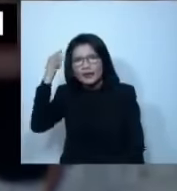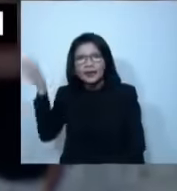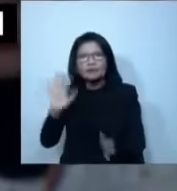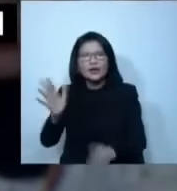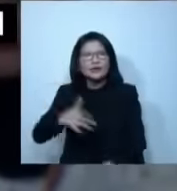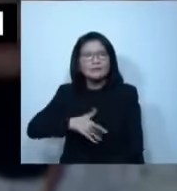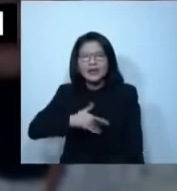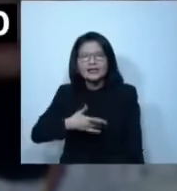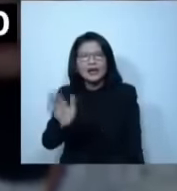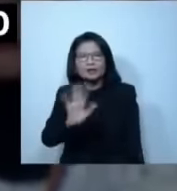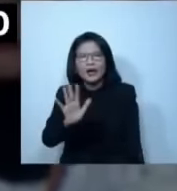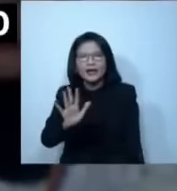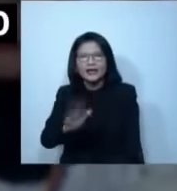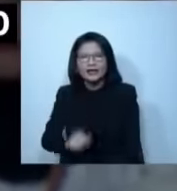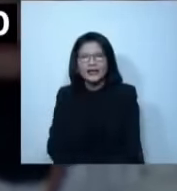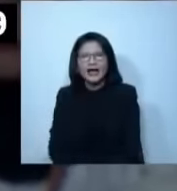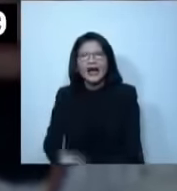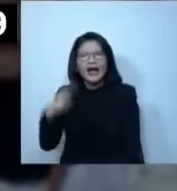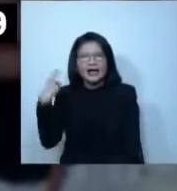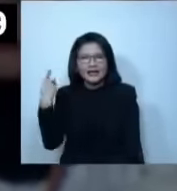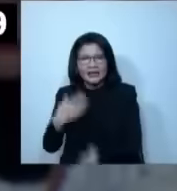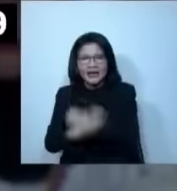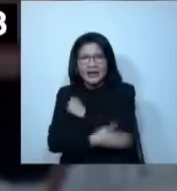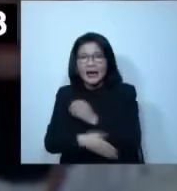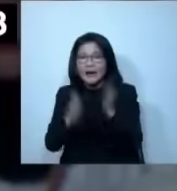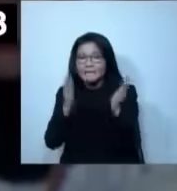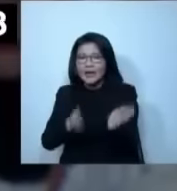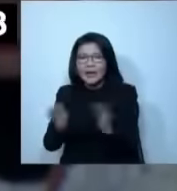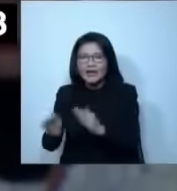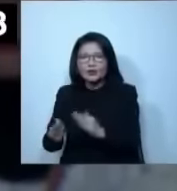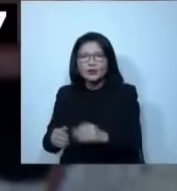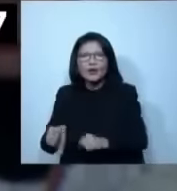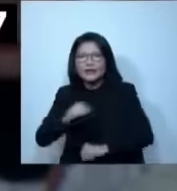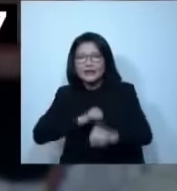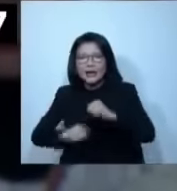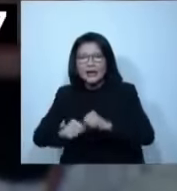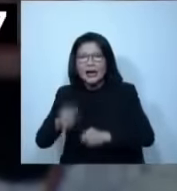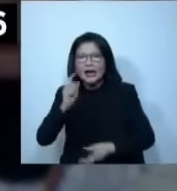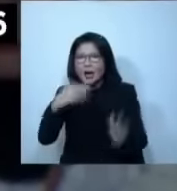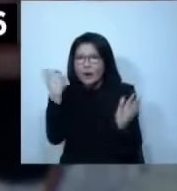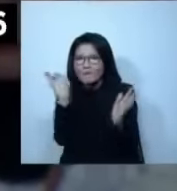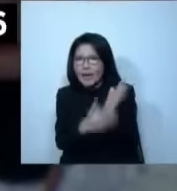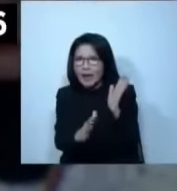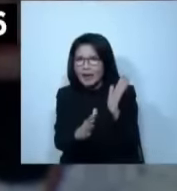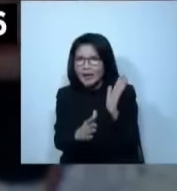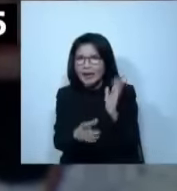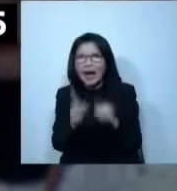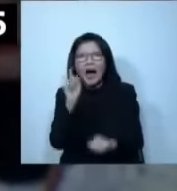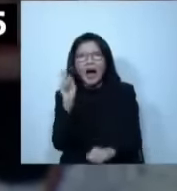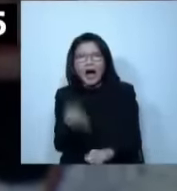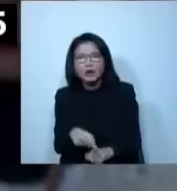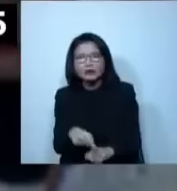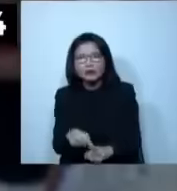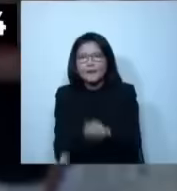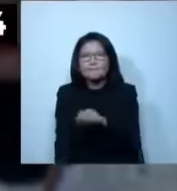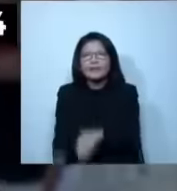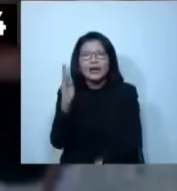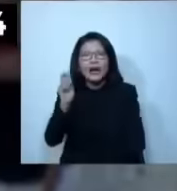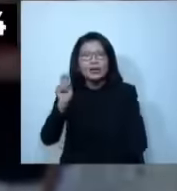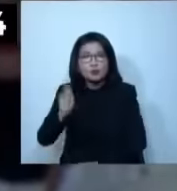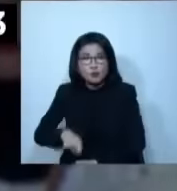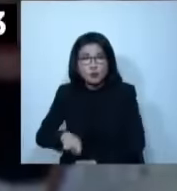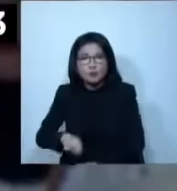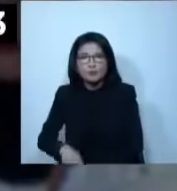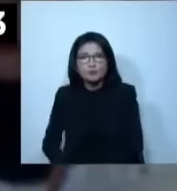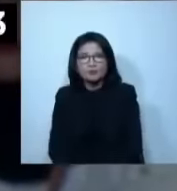mengatur perasaan, negara mengatur tindakan. Di situ kita atur. Dan bila melanggar, maka itu dilakukan tindakan penegakan hukum.